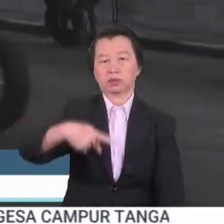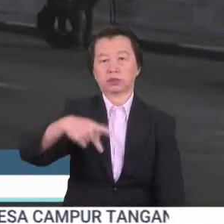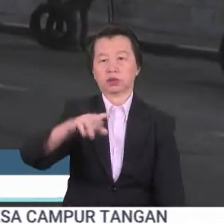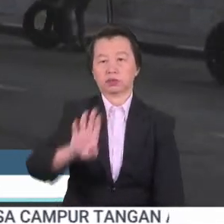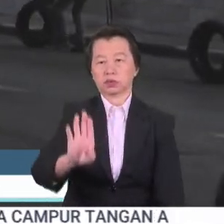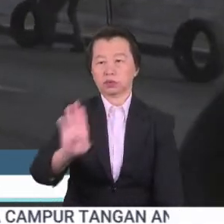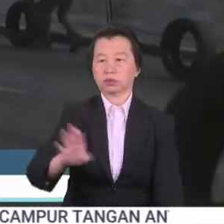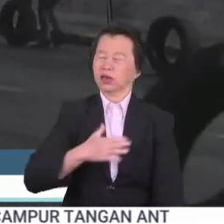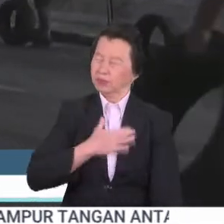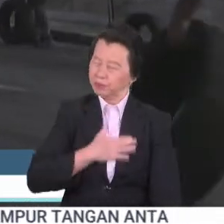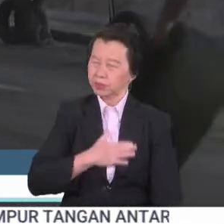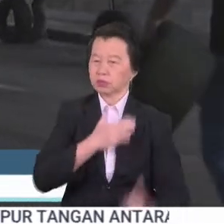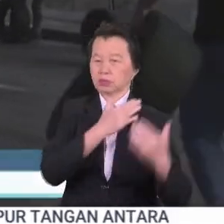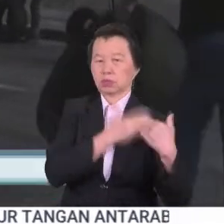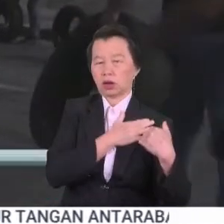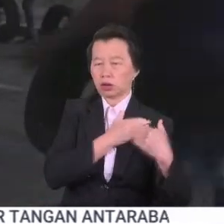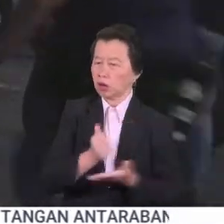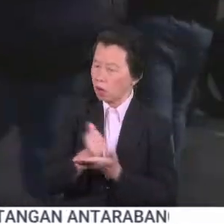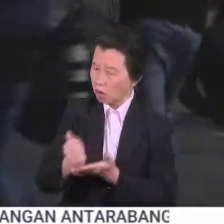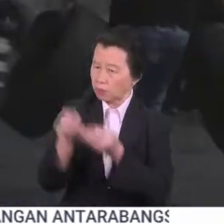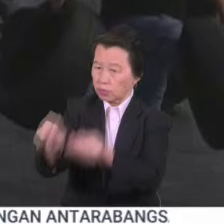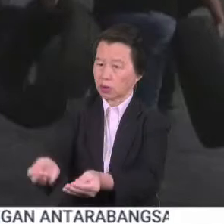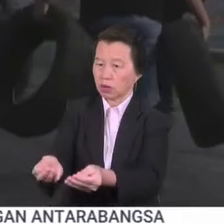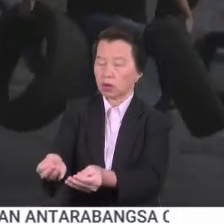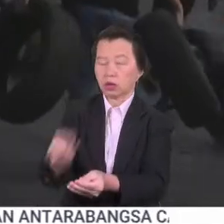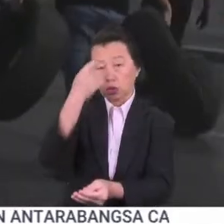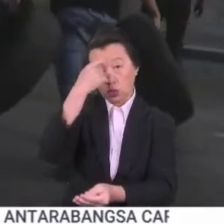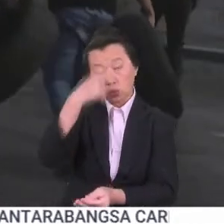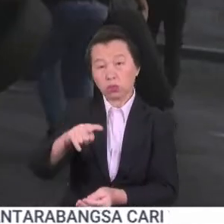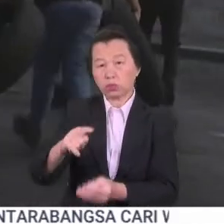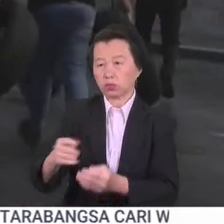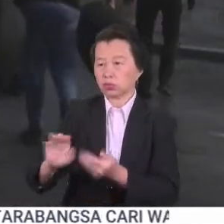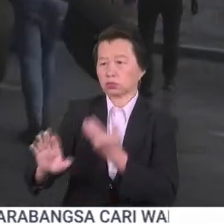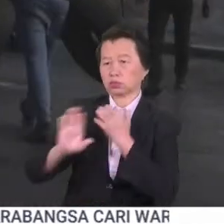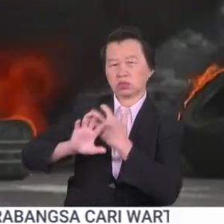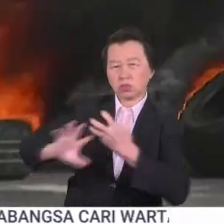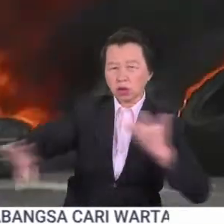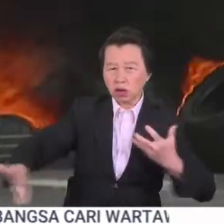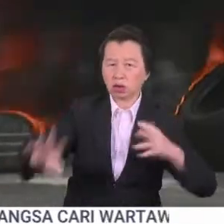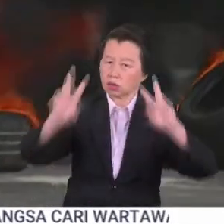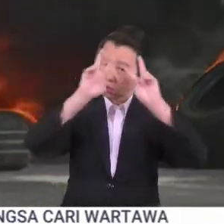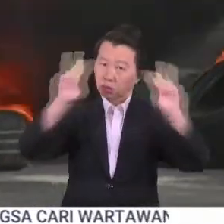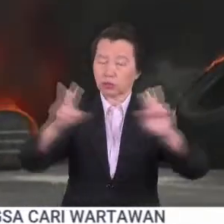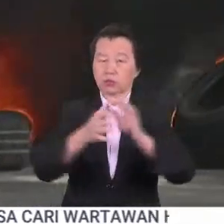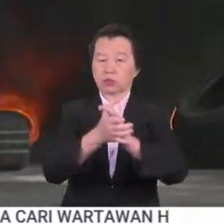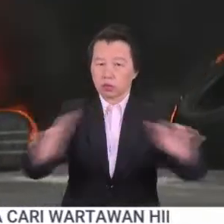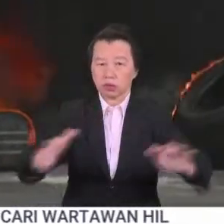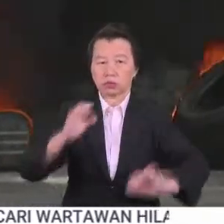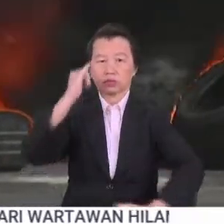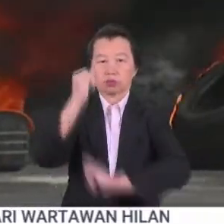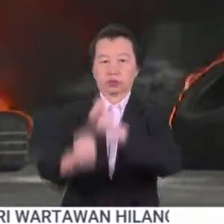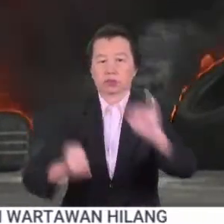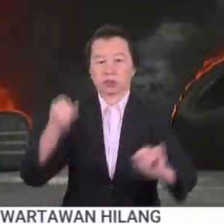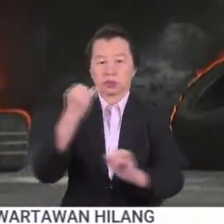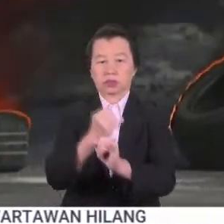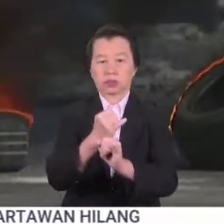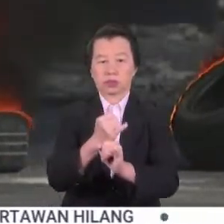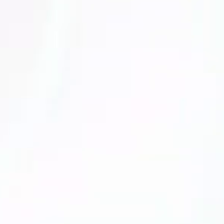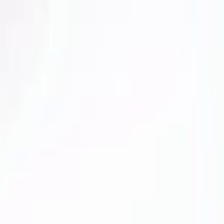PBB memenuhi tanggungjawab yang diamanahkan piagamnya untuk mengekalkan keamanan dan keselamatan antarabangsa